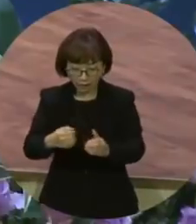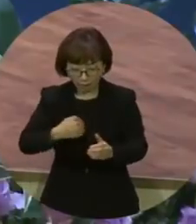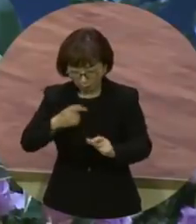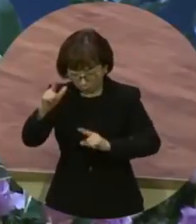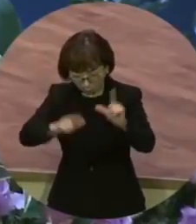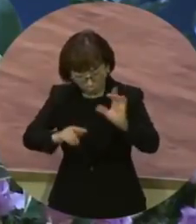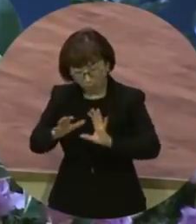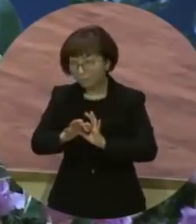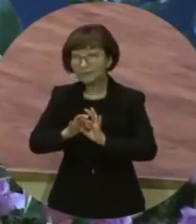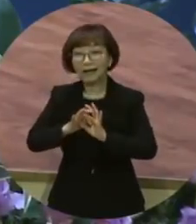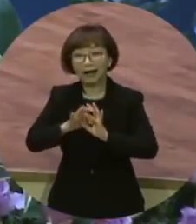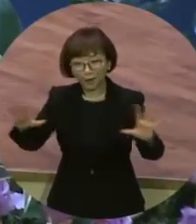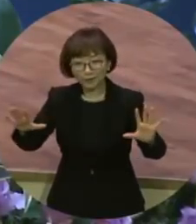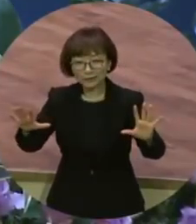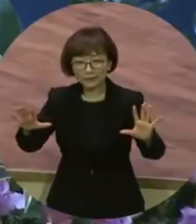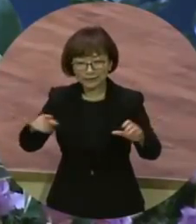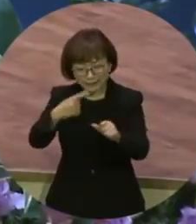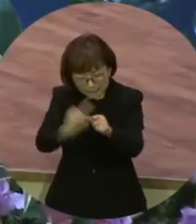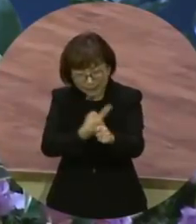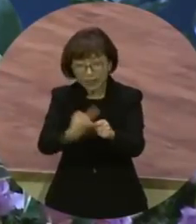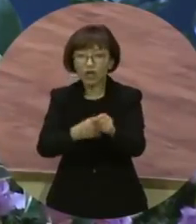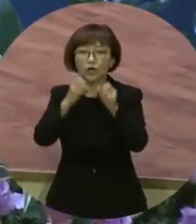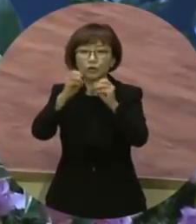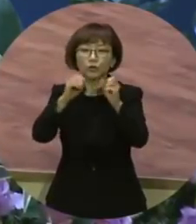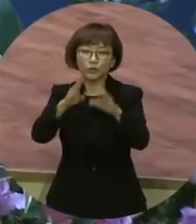되어지기 시작했어요. 이게 최고의 응답이잖아요.